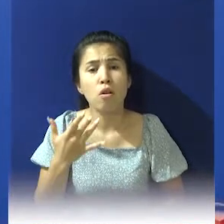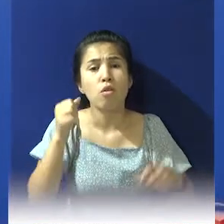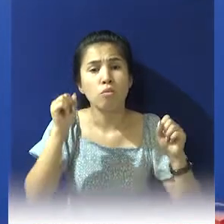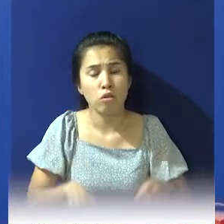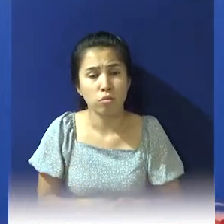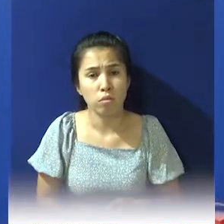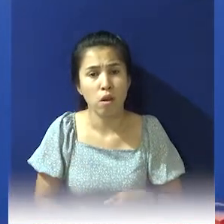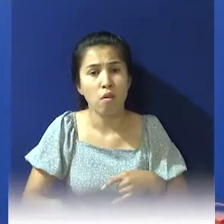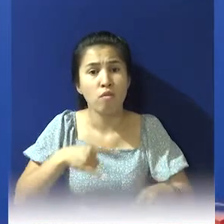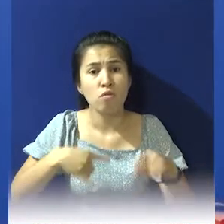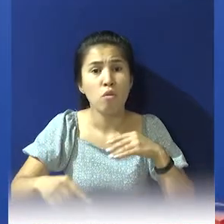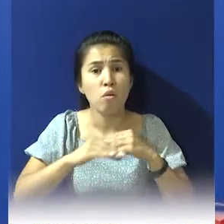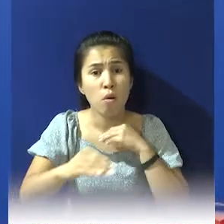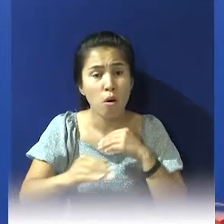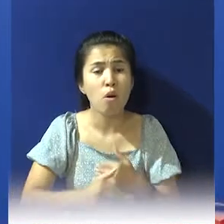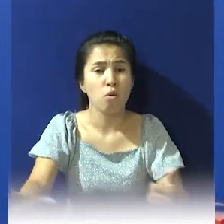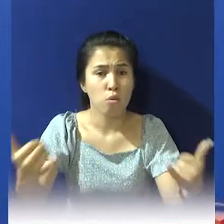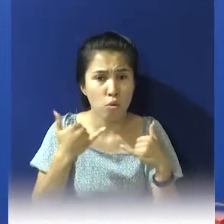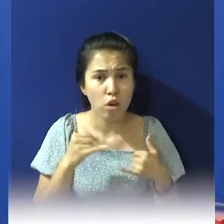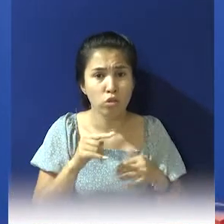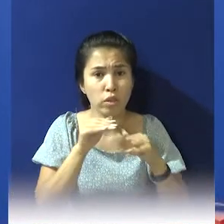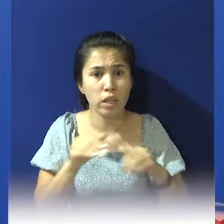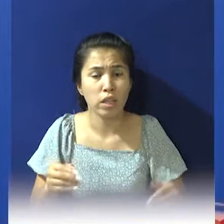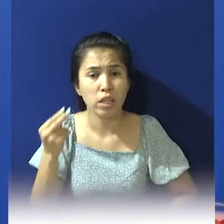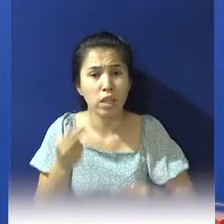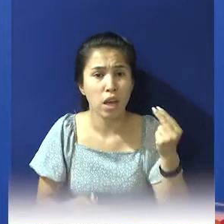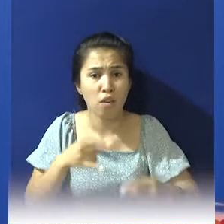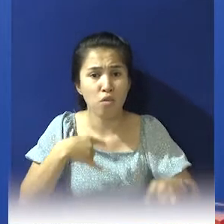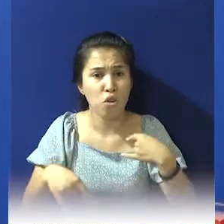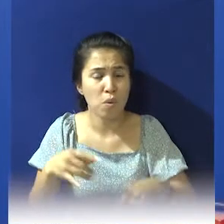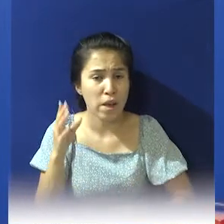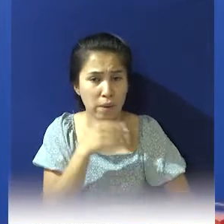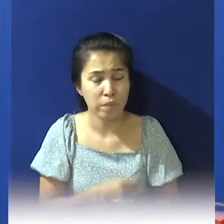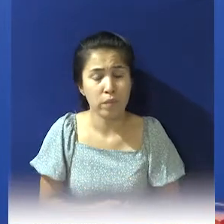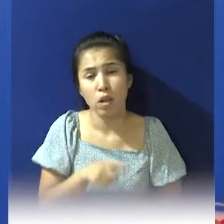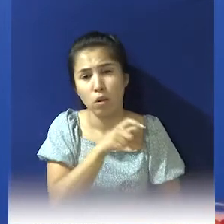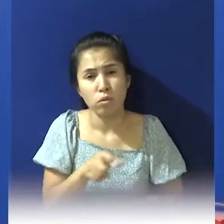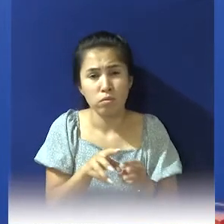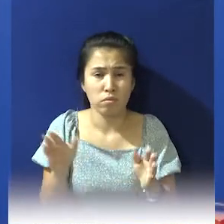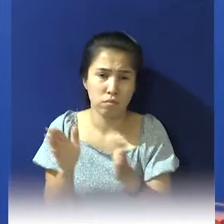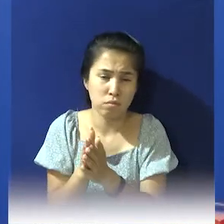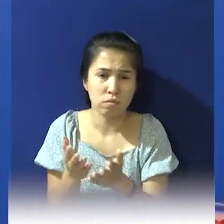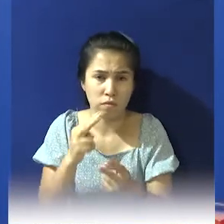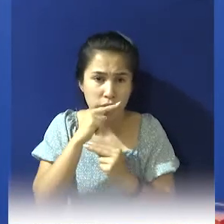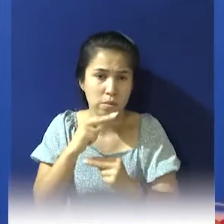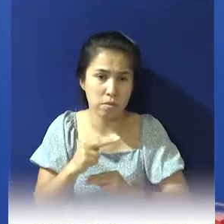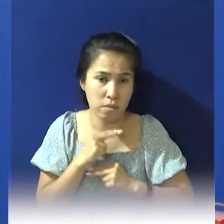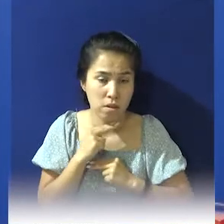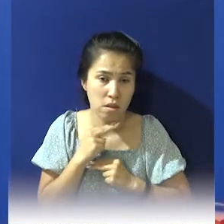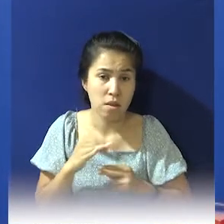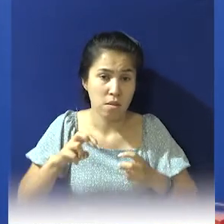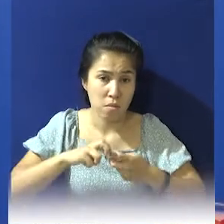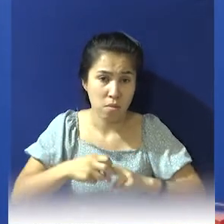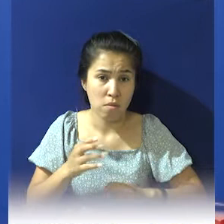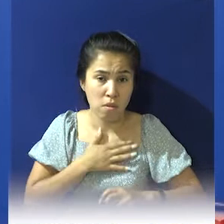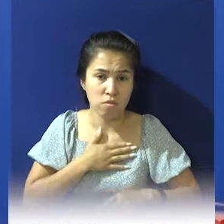по 560 тенге, а в остальных местах по 705. В нашем фонде имеется 60 тонн растительного масла. Сегодняшние цены такие